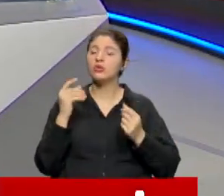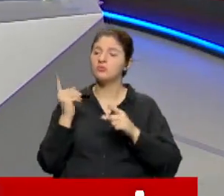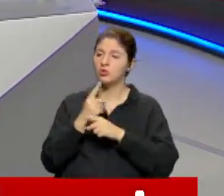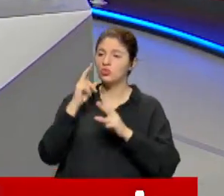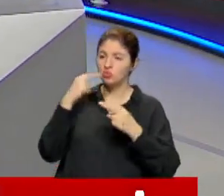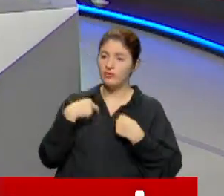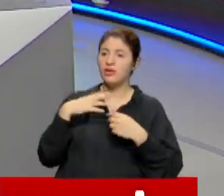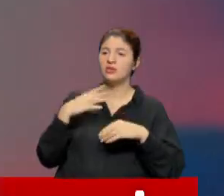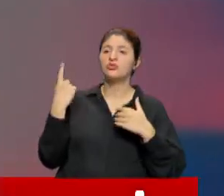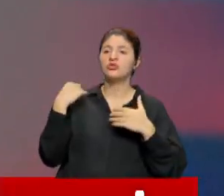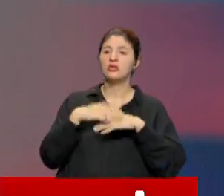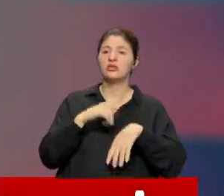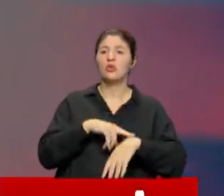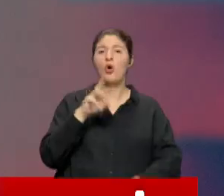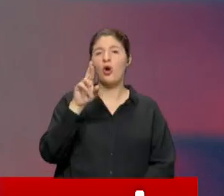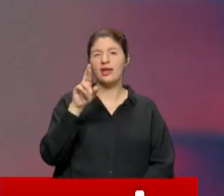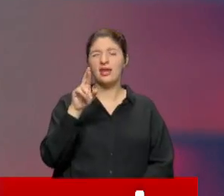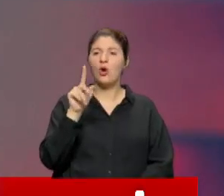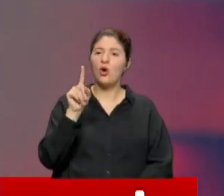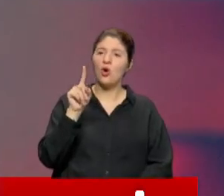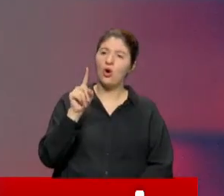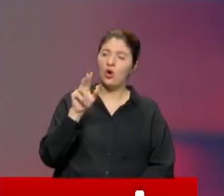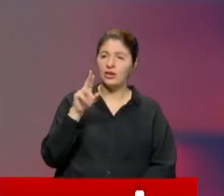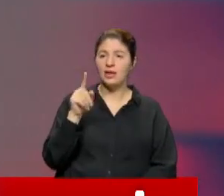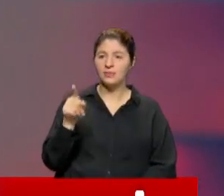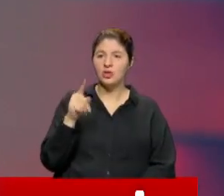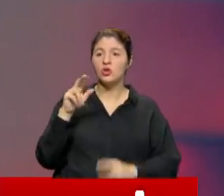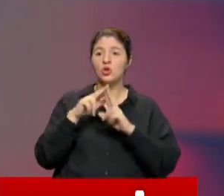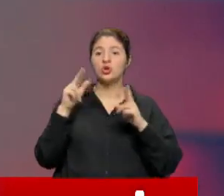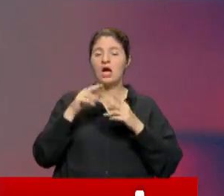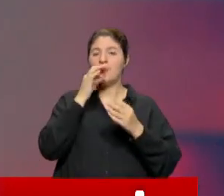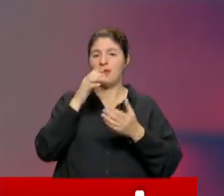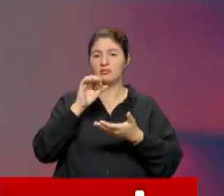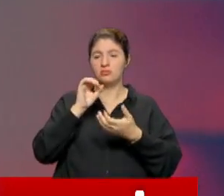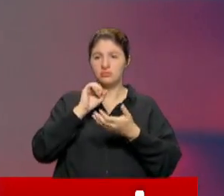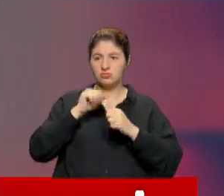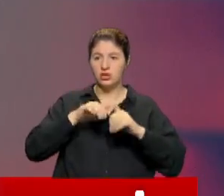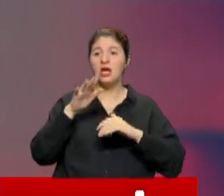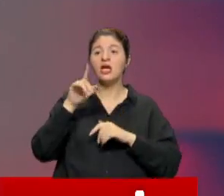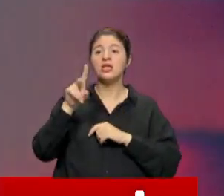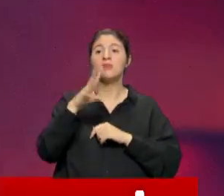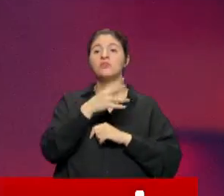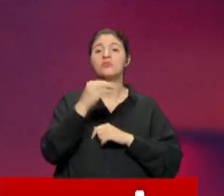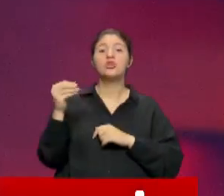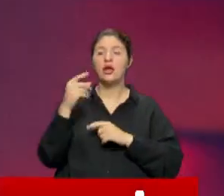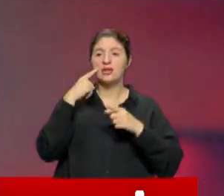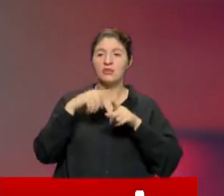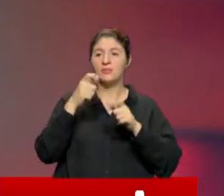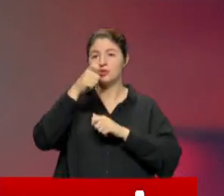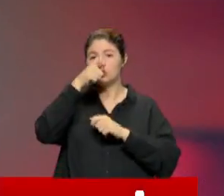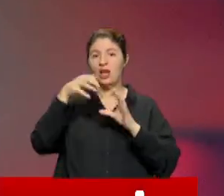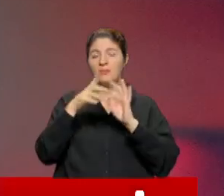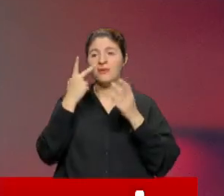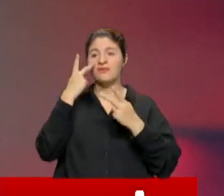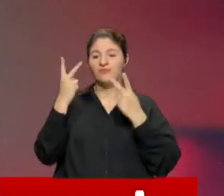Dün gece saat 12 civarlarında Haber Ajansı reuters 25 milyon takipçisine bir görüntü paylaştı Türkiye